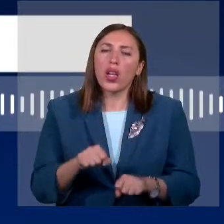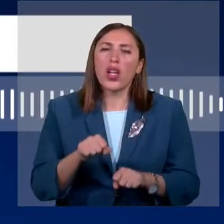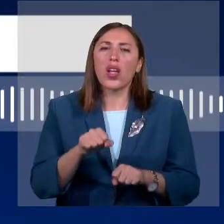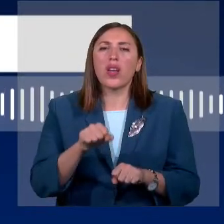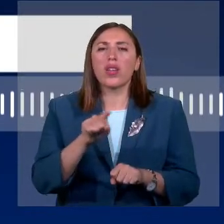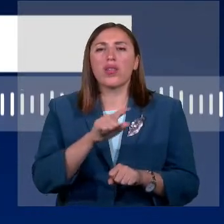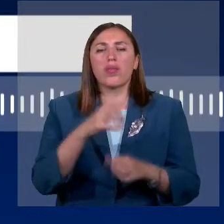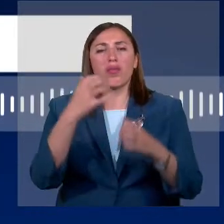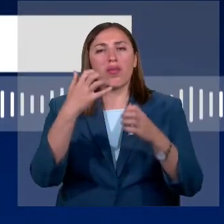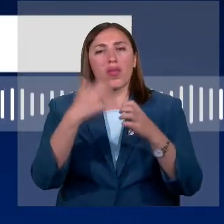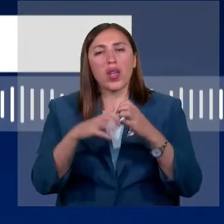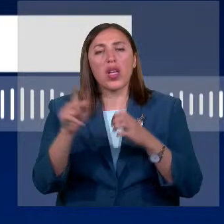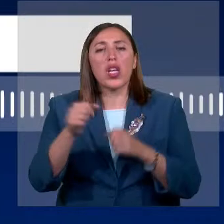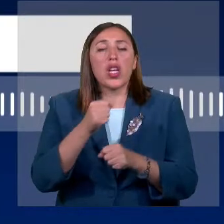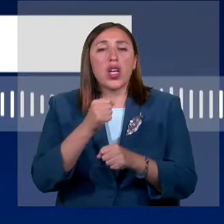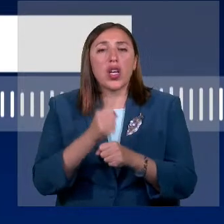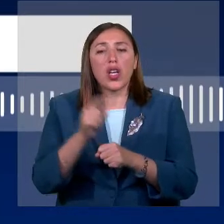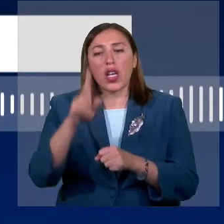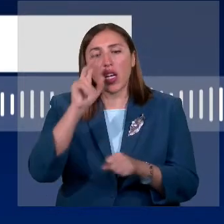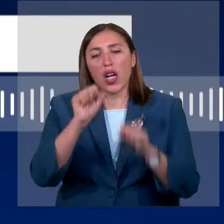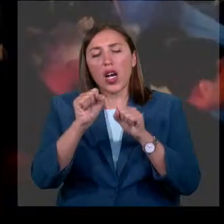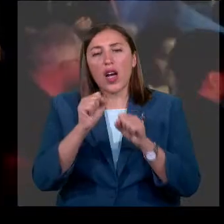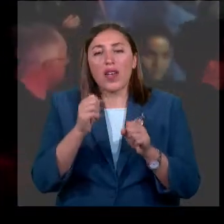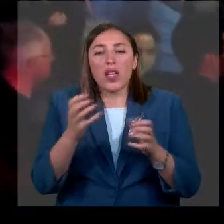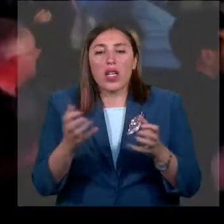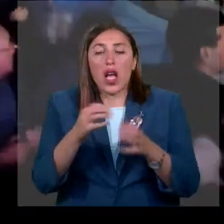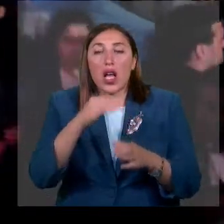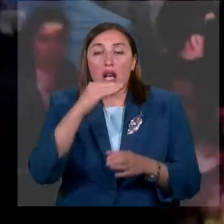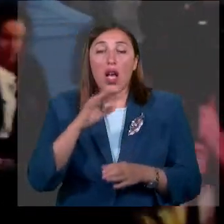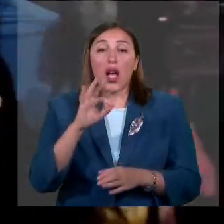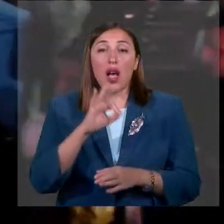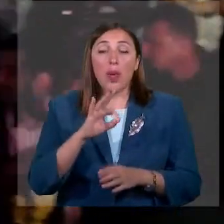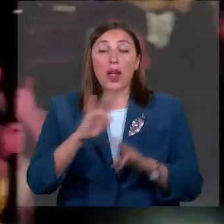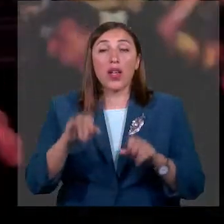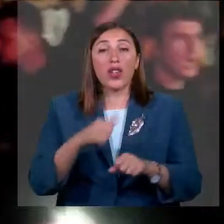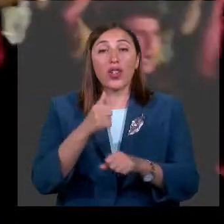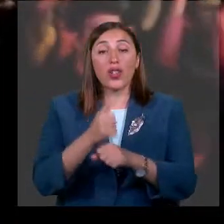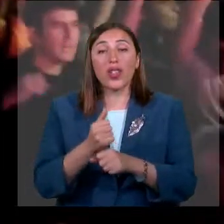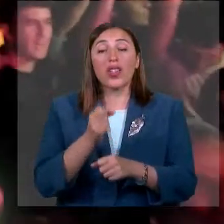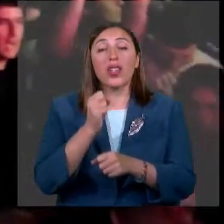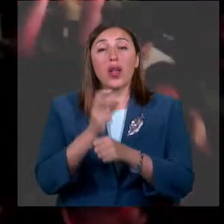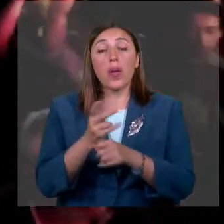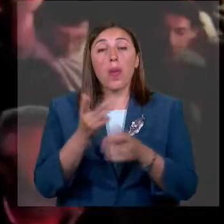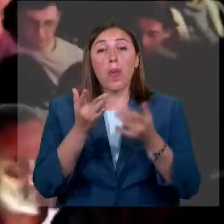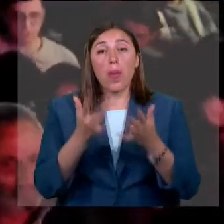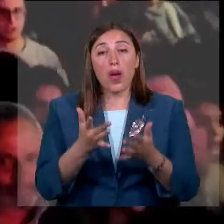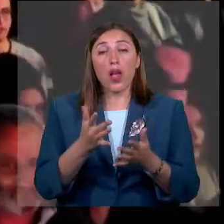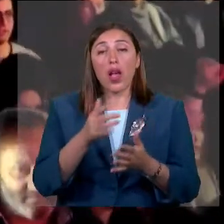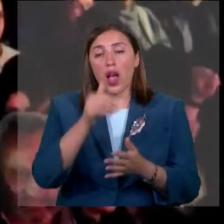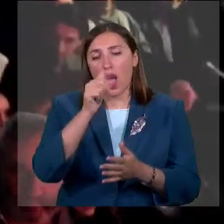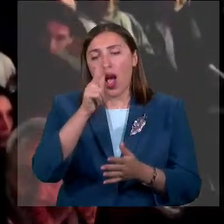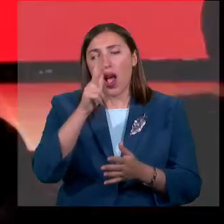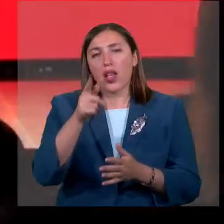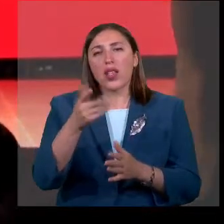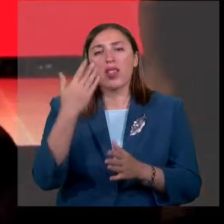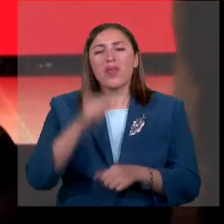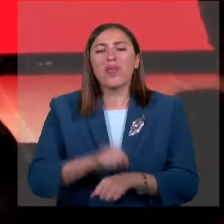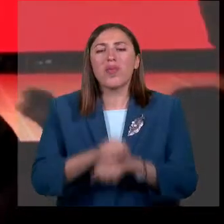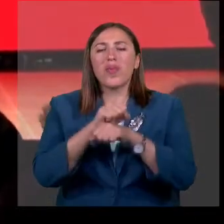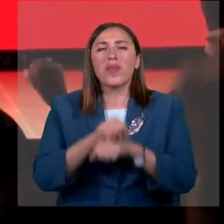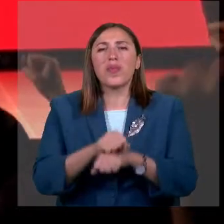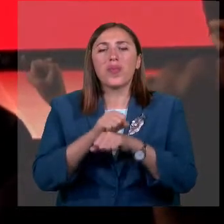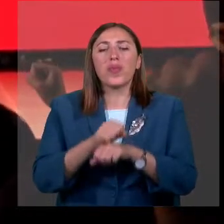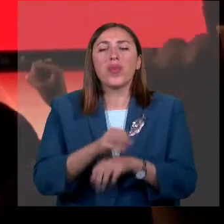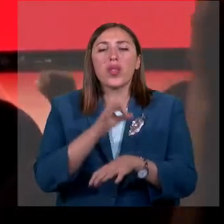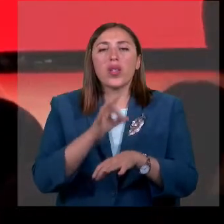վրա եւ ամեն ինչ անելու է իր իշխանությունը պահելու համար։ Վարչապետ Փաշինյանի հրաժարականի պահանջով ամիսներ առաջ անհնազանդության ակցիաներ